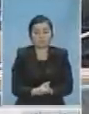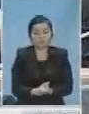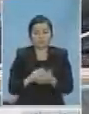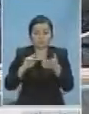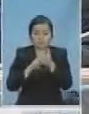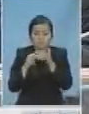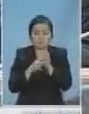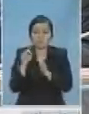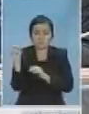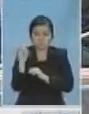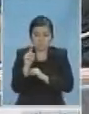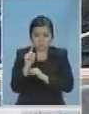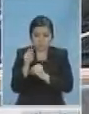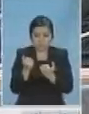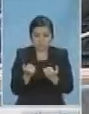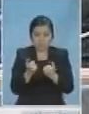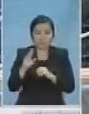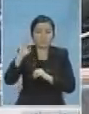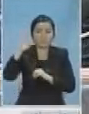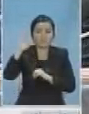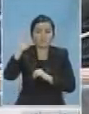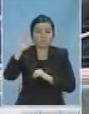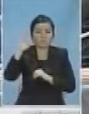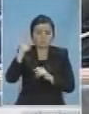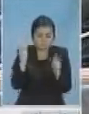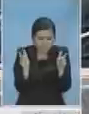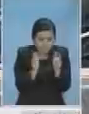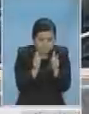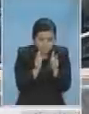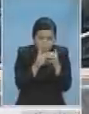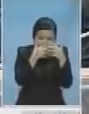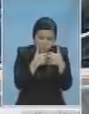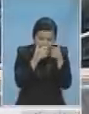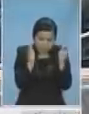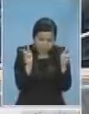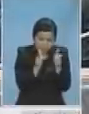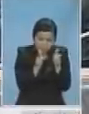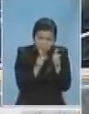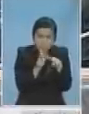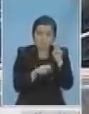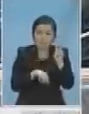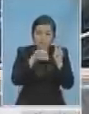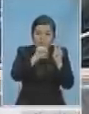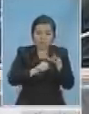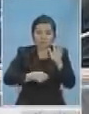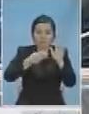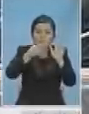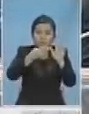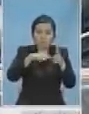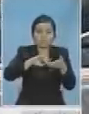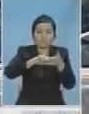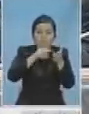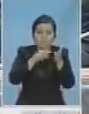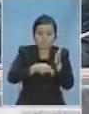ายความว่าบริษัท SME อีก 250,000 กว่ารายเนี่ยนะครับเสียภาษีเพียงครึ่